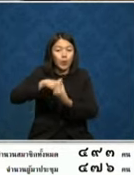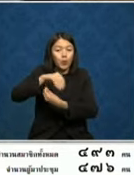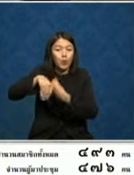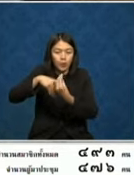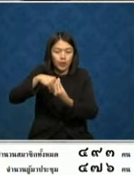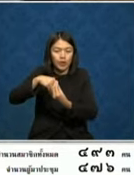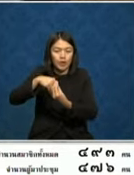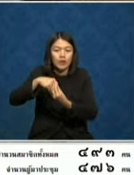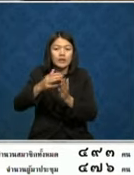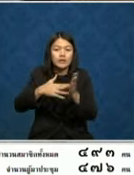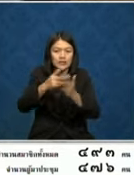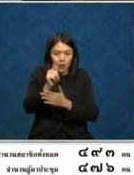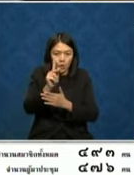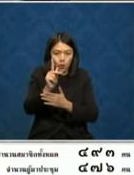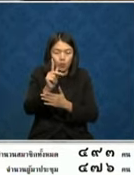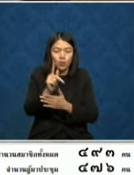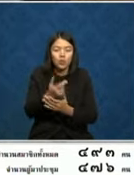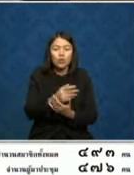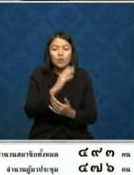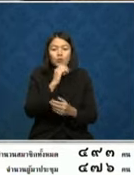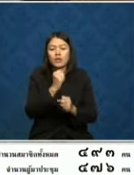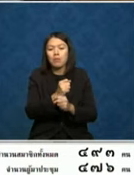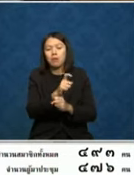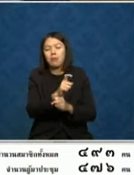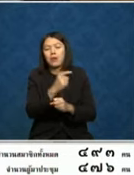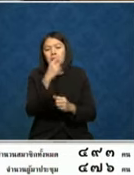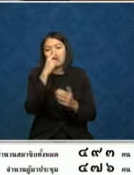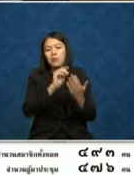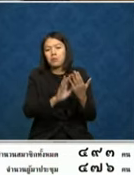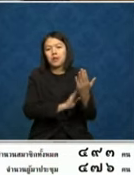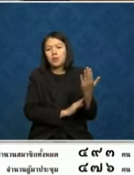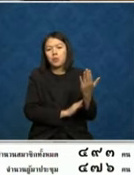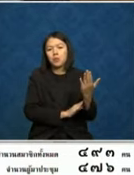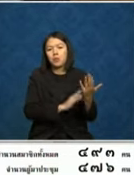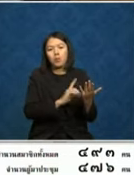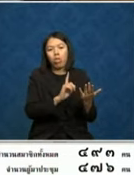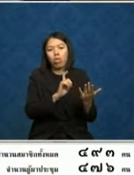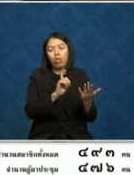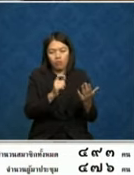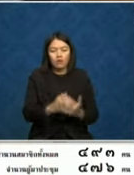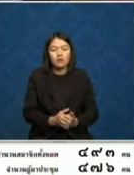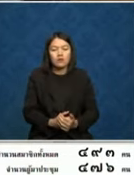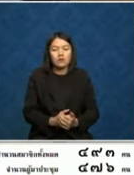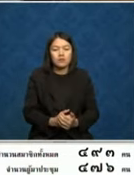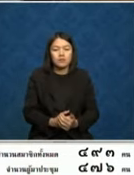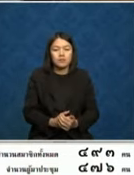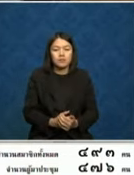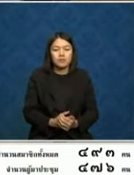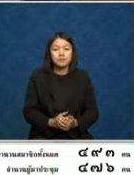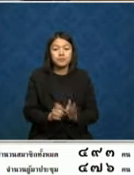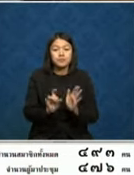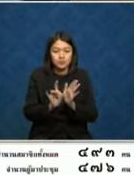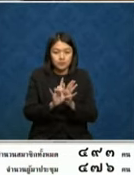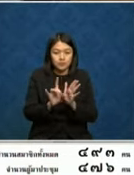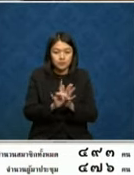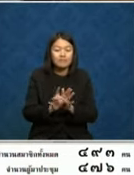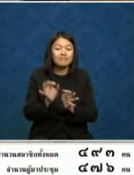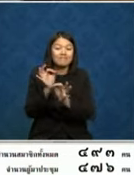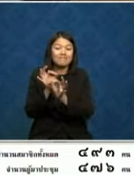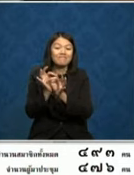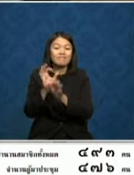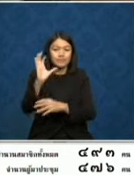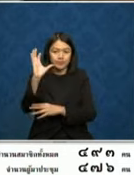ครับเศรษฐกิจสีเขียวถ้าไม่ทำนี้ประเทศไทยก็ไม่มีที่ไปครับสุดท้ายของธนาคารโล